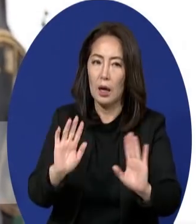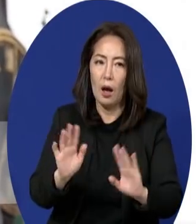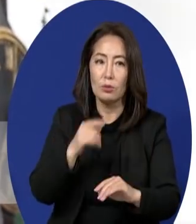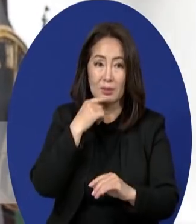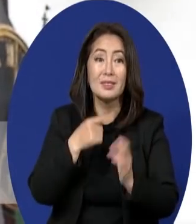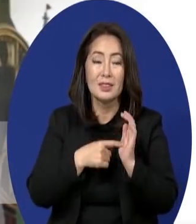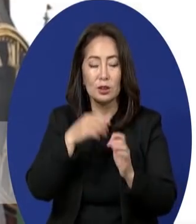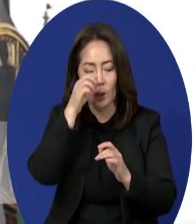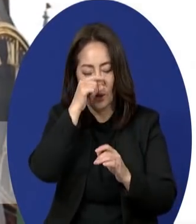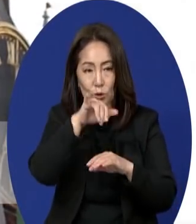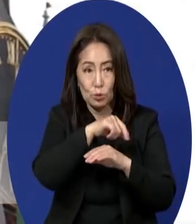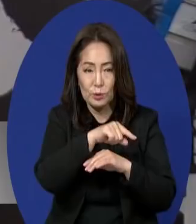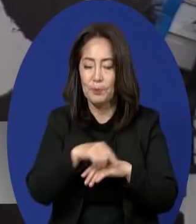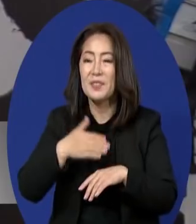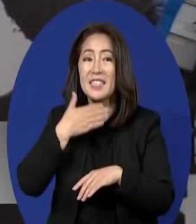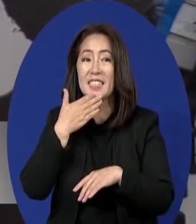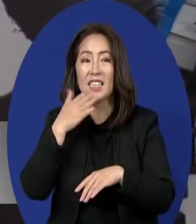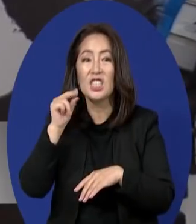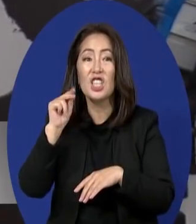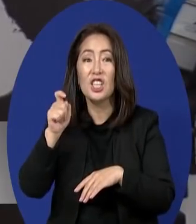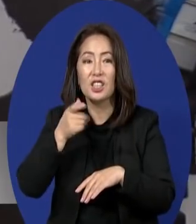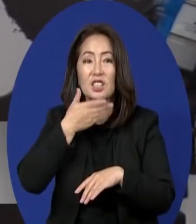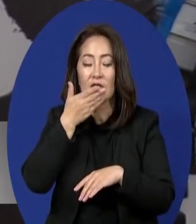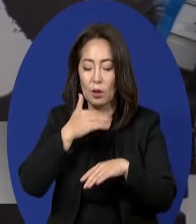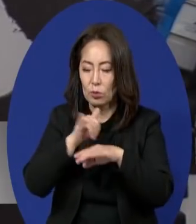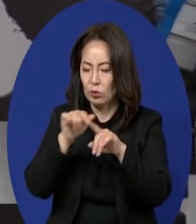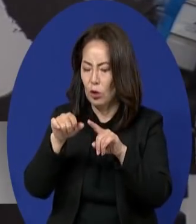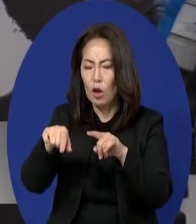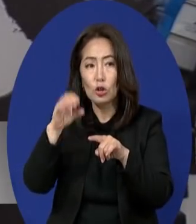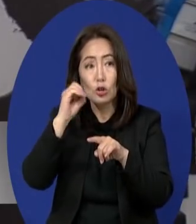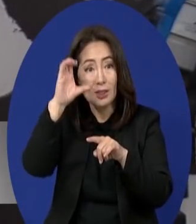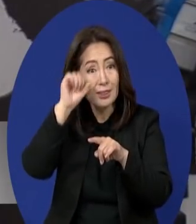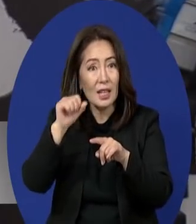мэдгджээ. За Чехийн одоогийн ерөнхий сайд Францад 12 сая Америк долларын үл хөдлөх